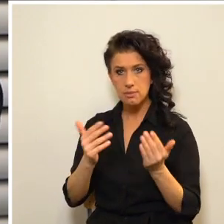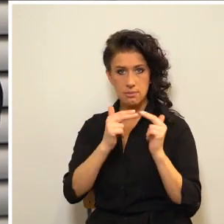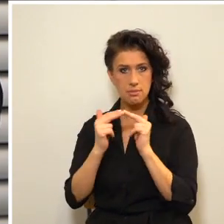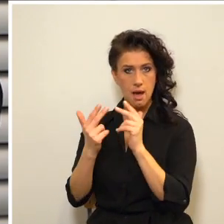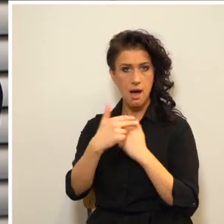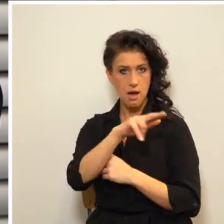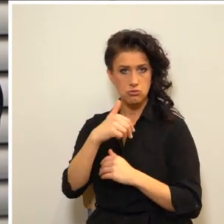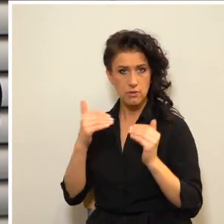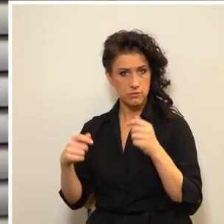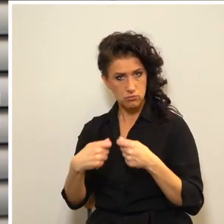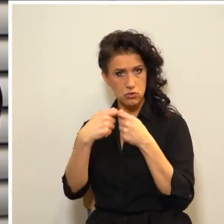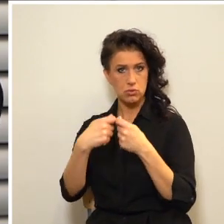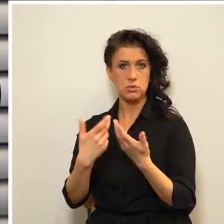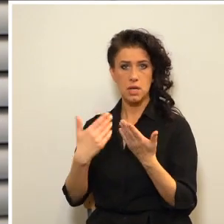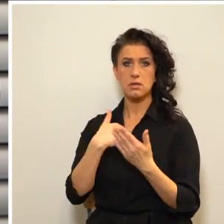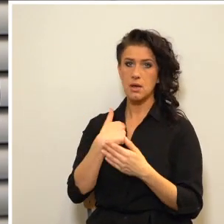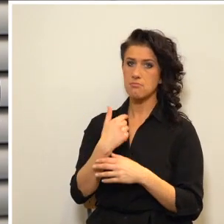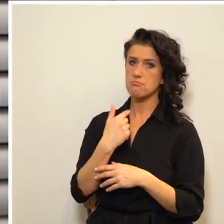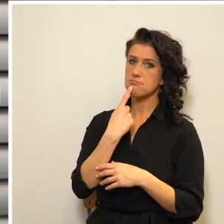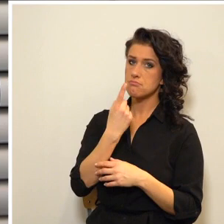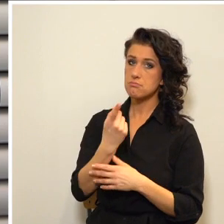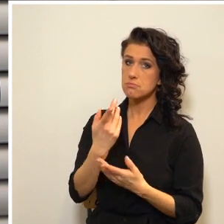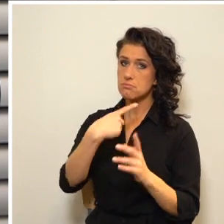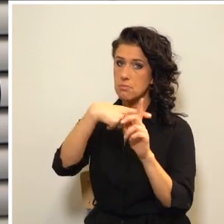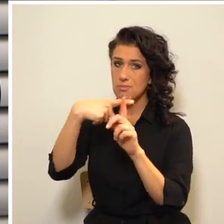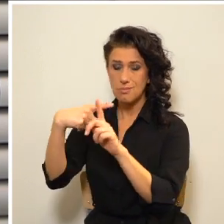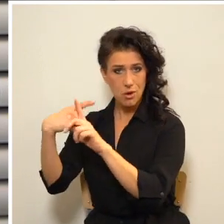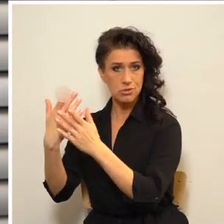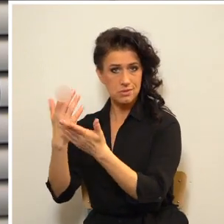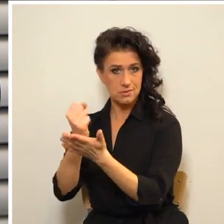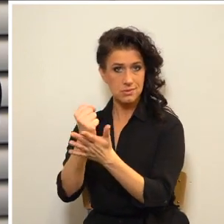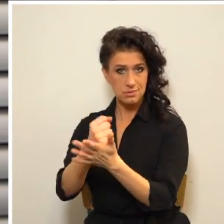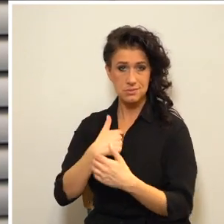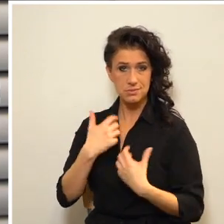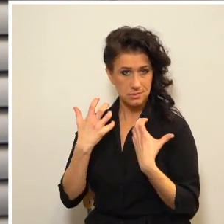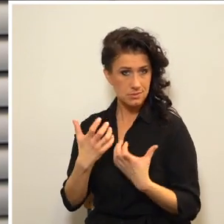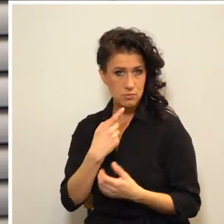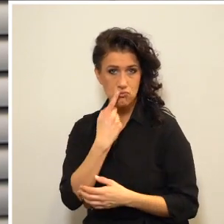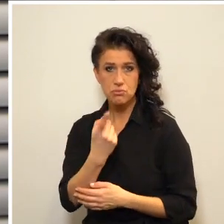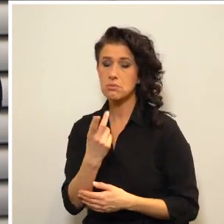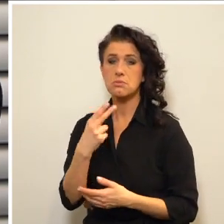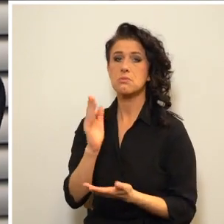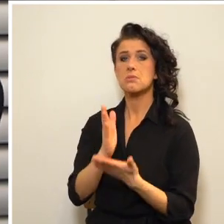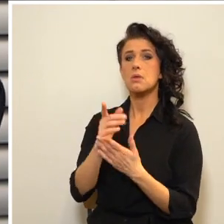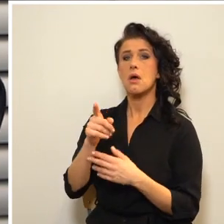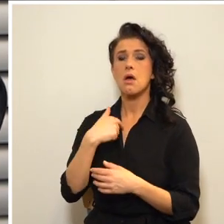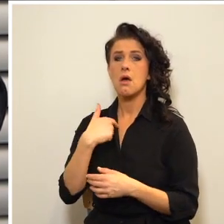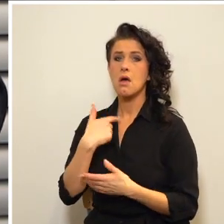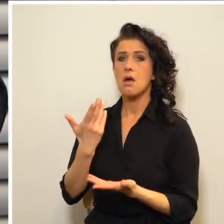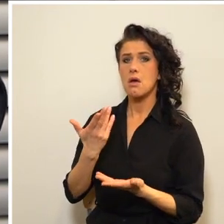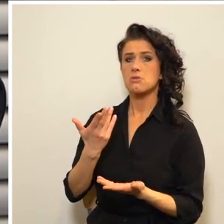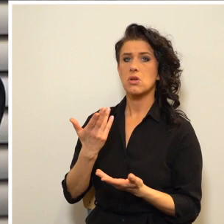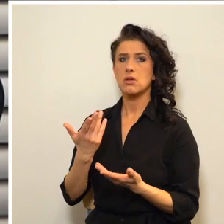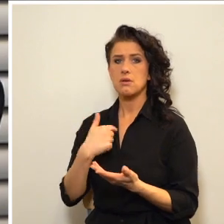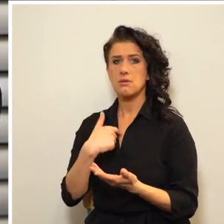jednoznacznie optymistycznym bym powiedział wyłania obraz jak tylko powiedzieć Nie to żebym jakiegoś łyżkę przysłowiowego